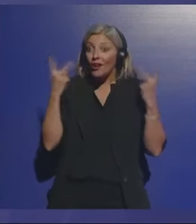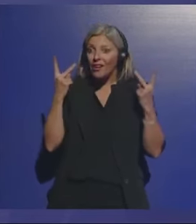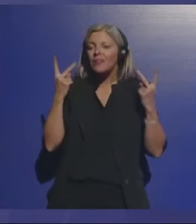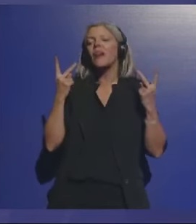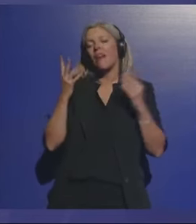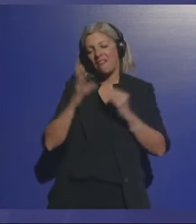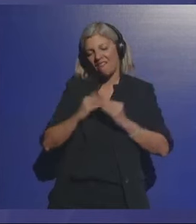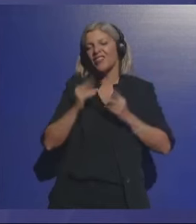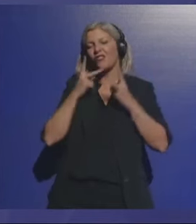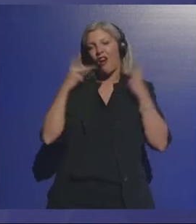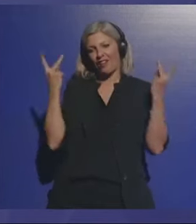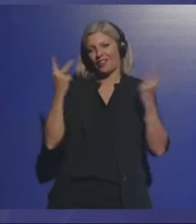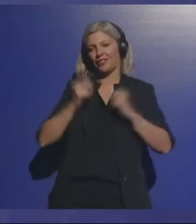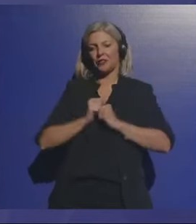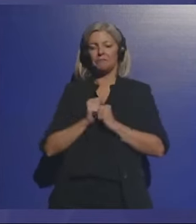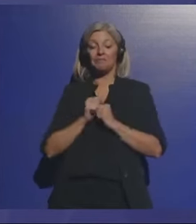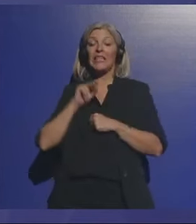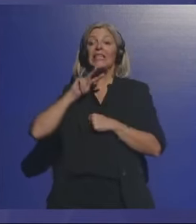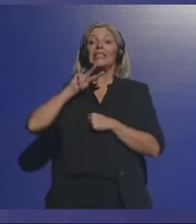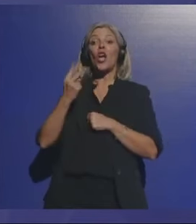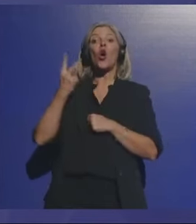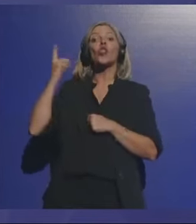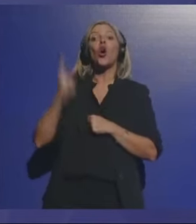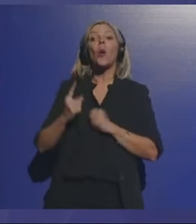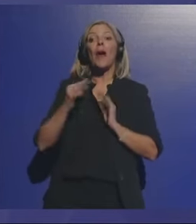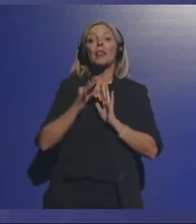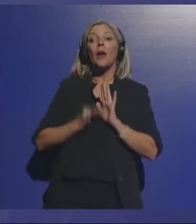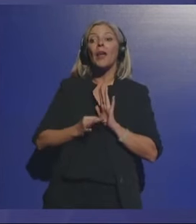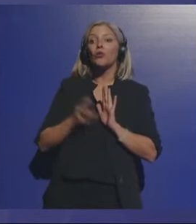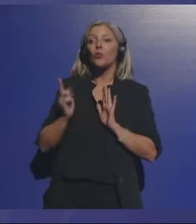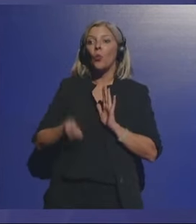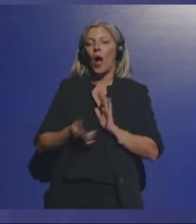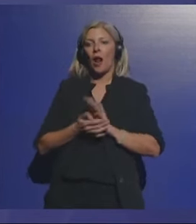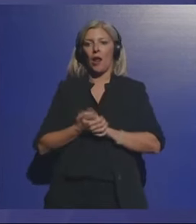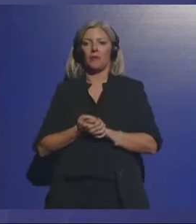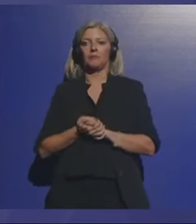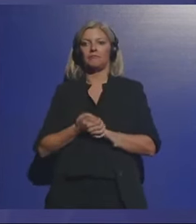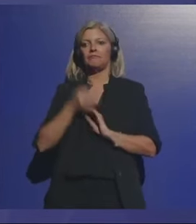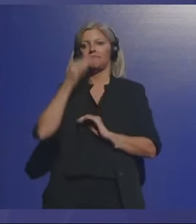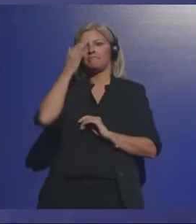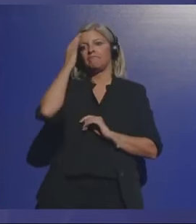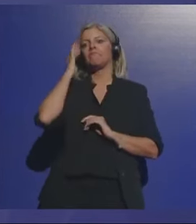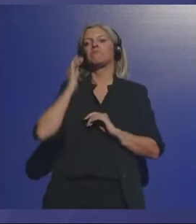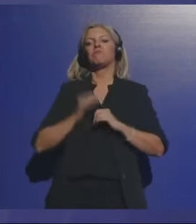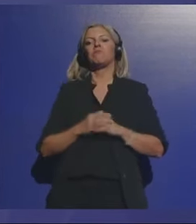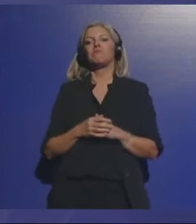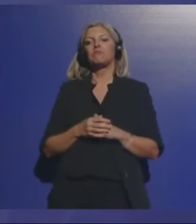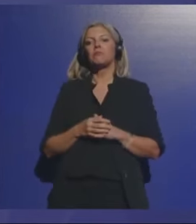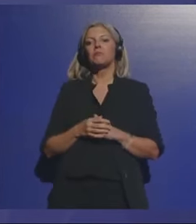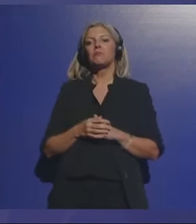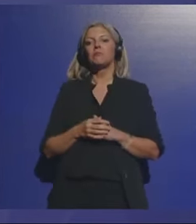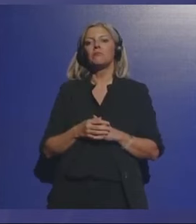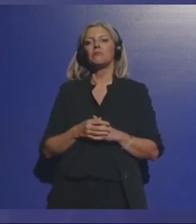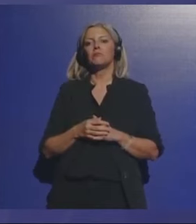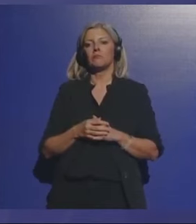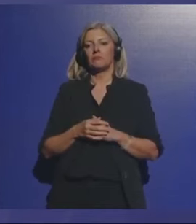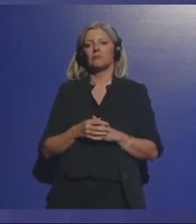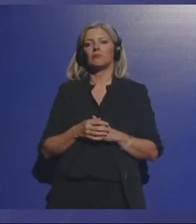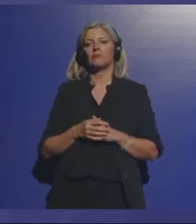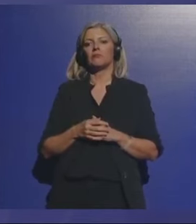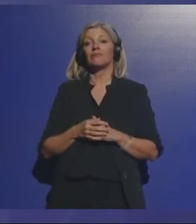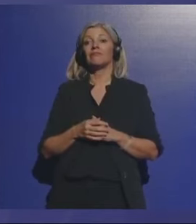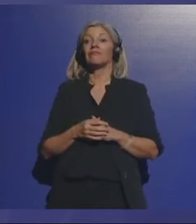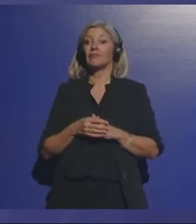a chi avete di fronte a voi il secondo comandamento è usate ma non